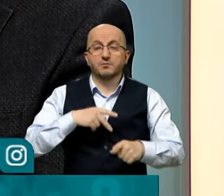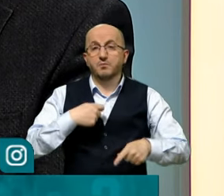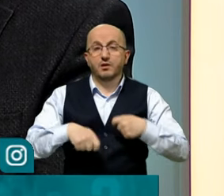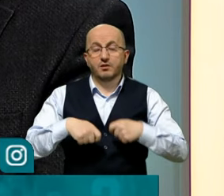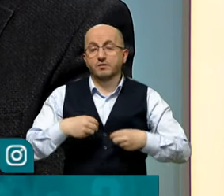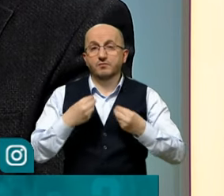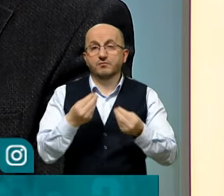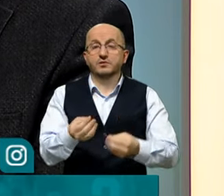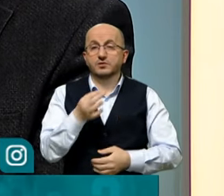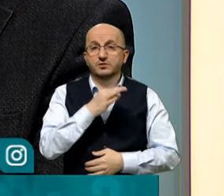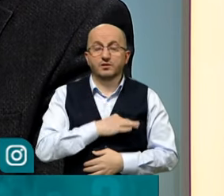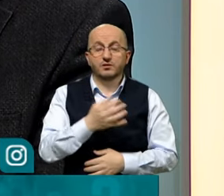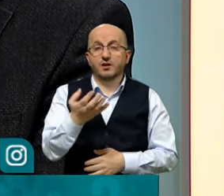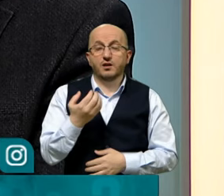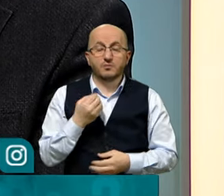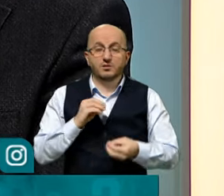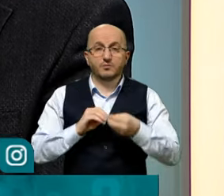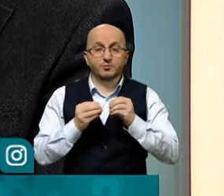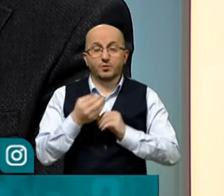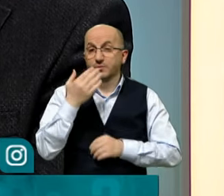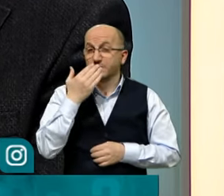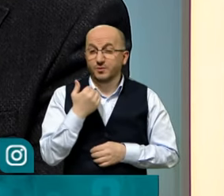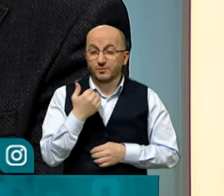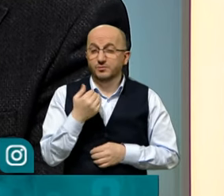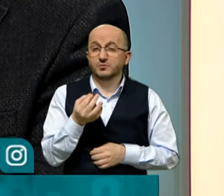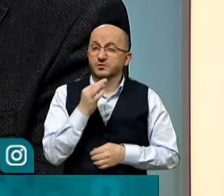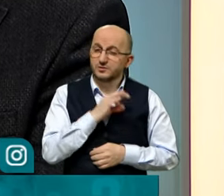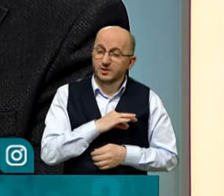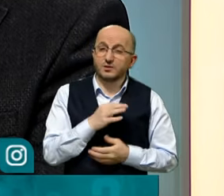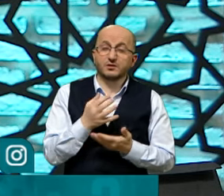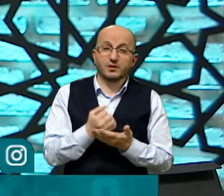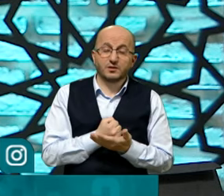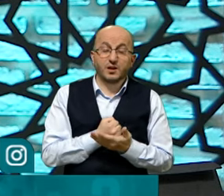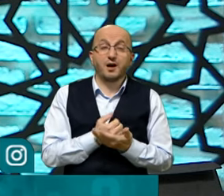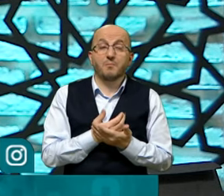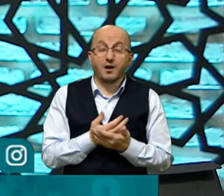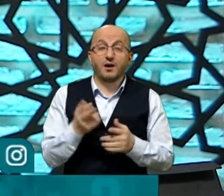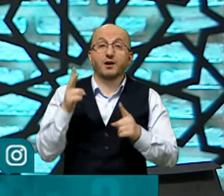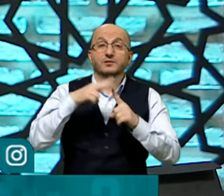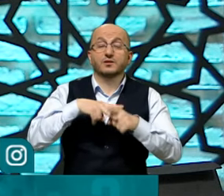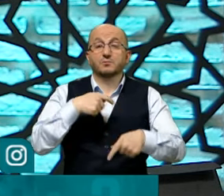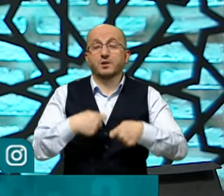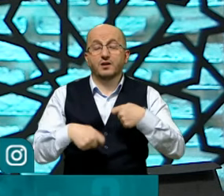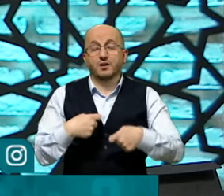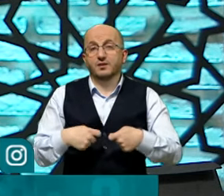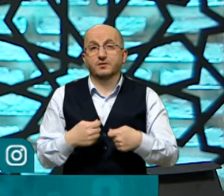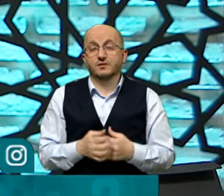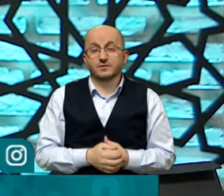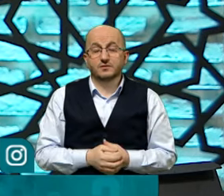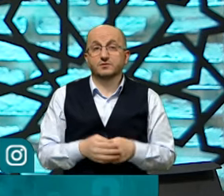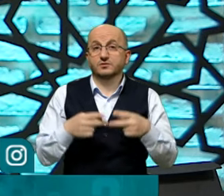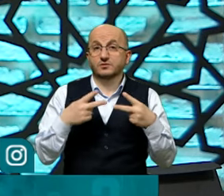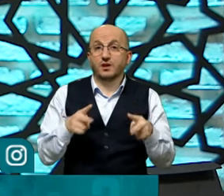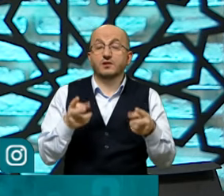bankaları verdiği karları almakta bir sakınca yoktur Çünkü buradaki herhalde bu tür ama katılım bankaları bu